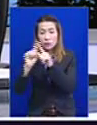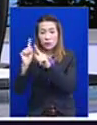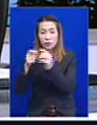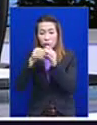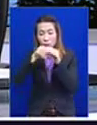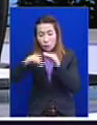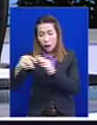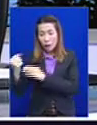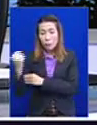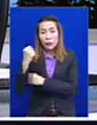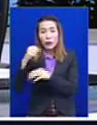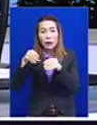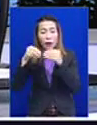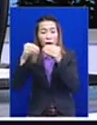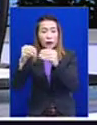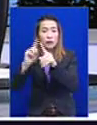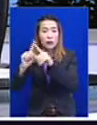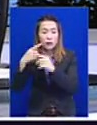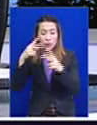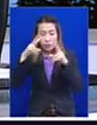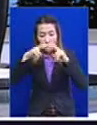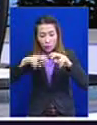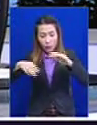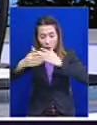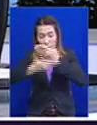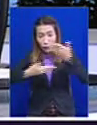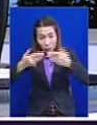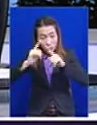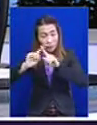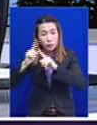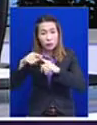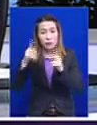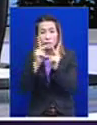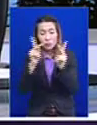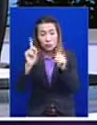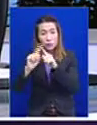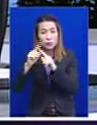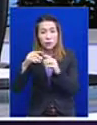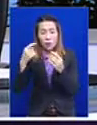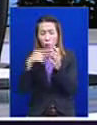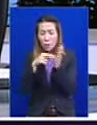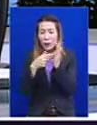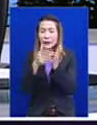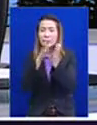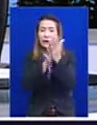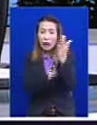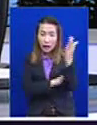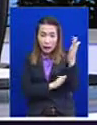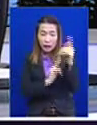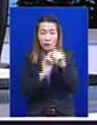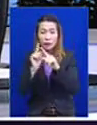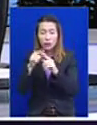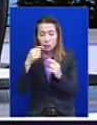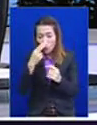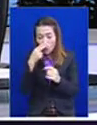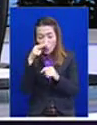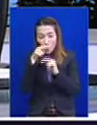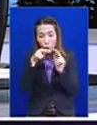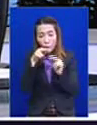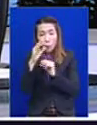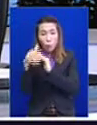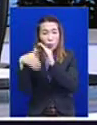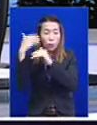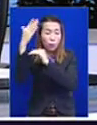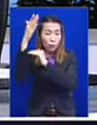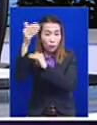ทอดอำนาจนะครับซึ่งขณะนี้พิจารณาถึงในหมวดของรัฐสภายอมรับนะครับว่าล่าช้าก็ต้องติดตามกันต่อไปเพราะว่าจะมีการส่งร่